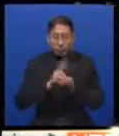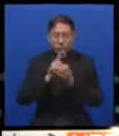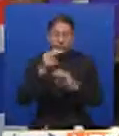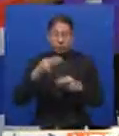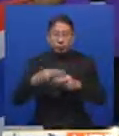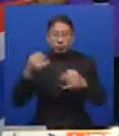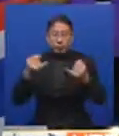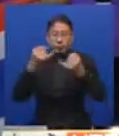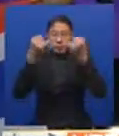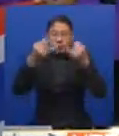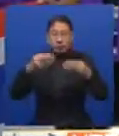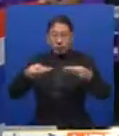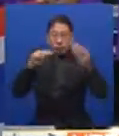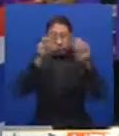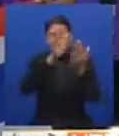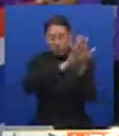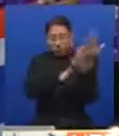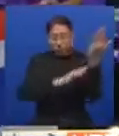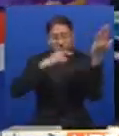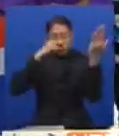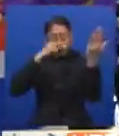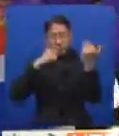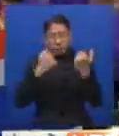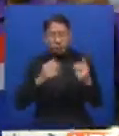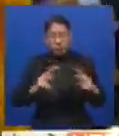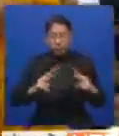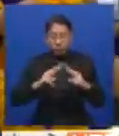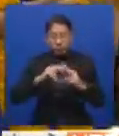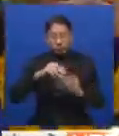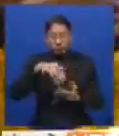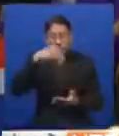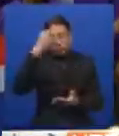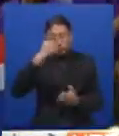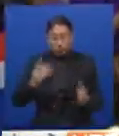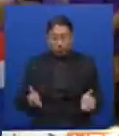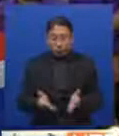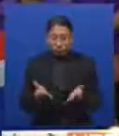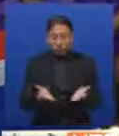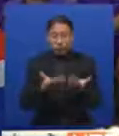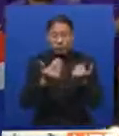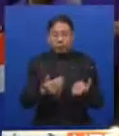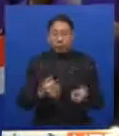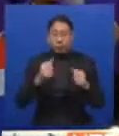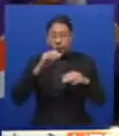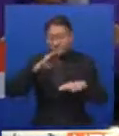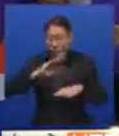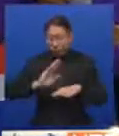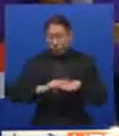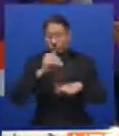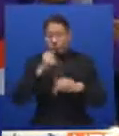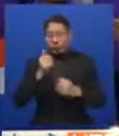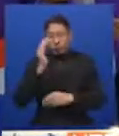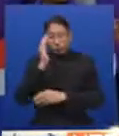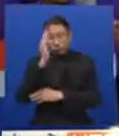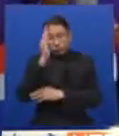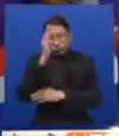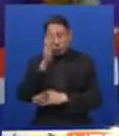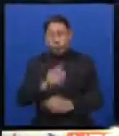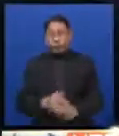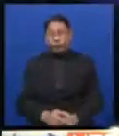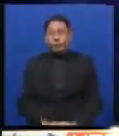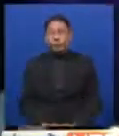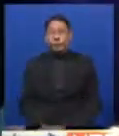นำชื่อเสียงมาสู่ประเทศชาติในครั้งนี้และกระทรวงศึกษาธิการเตรียมสนับสนุนและผลักดันความสามารถของเด็กนักเรียนไทยต่อไปด้วยค่ะ